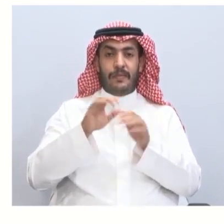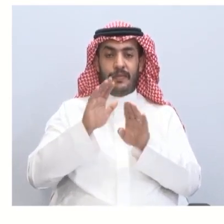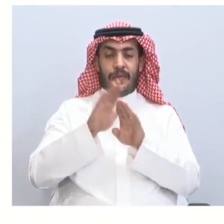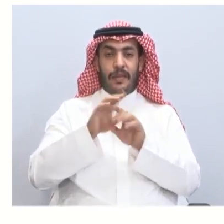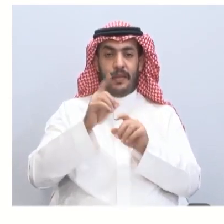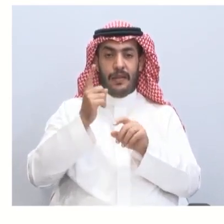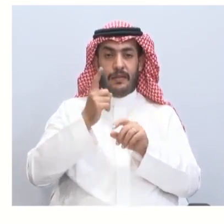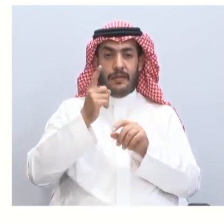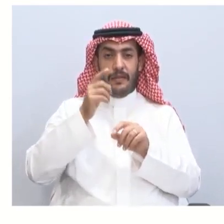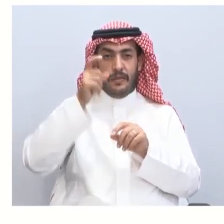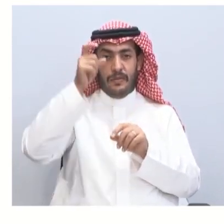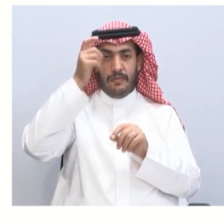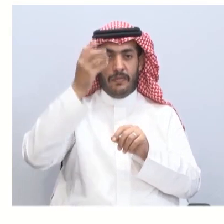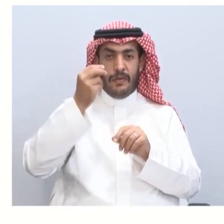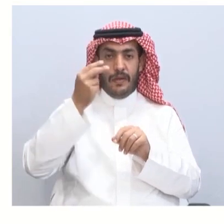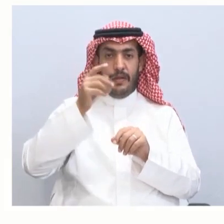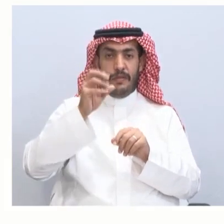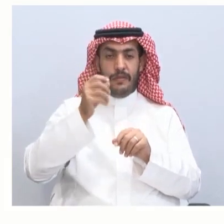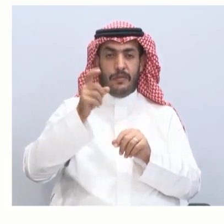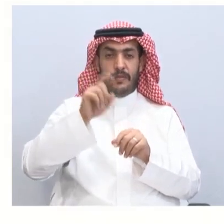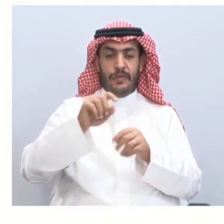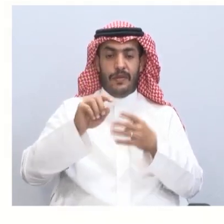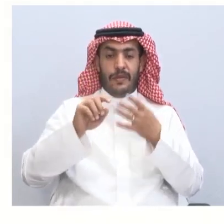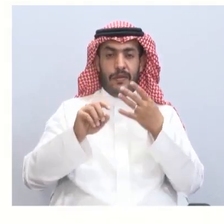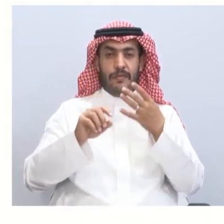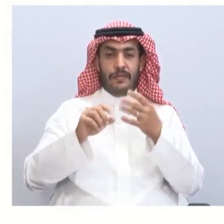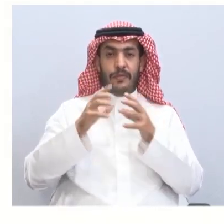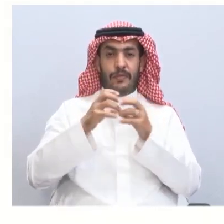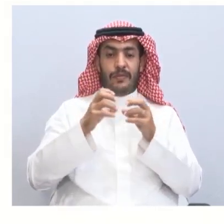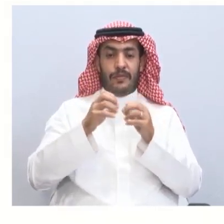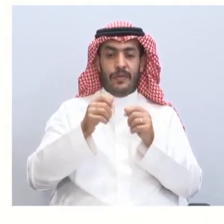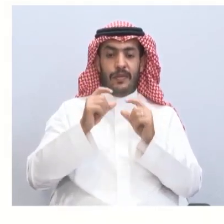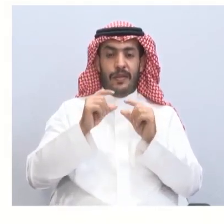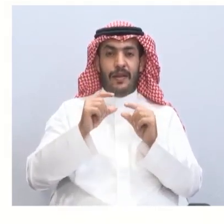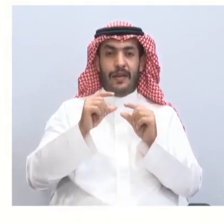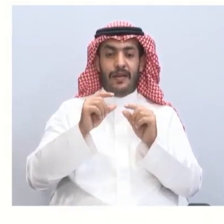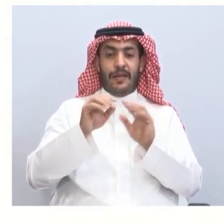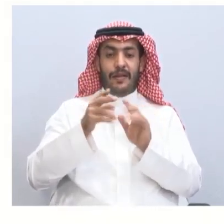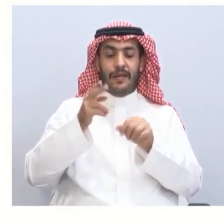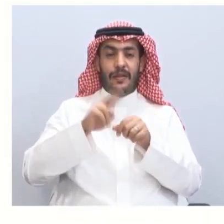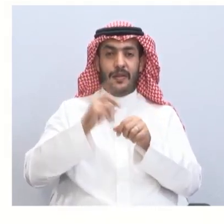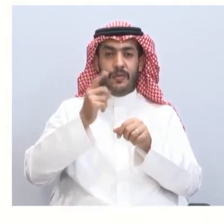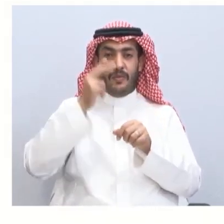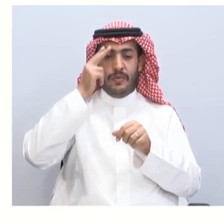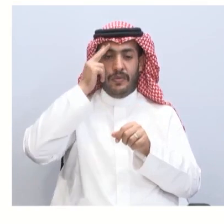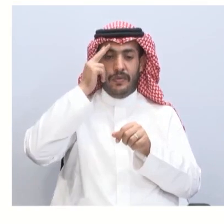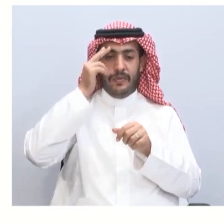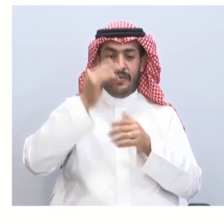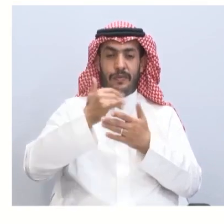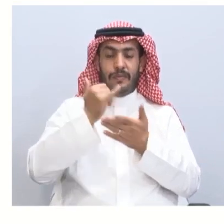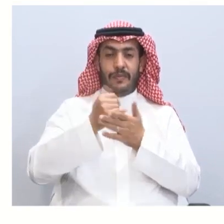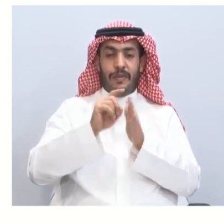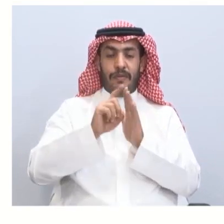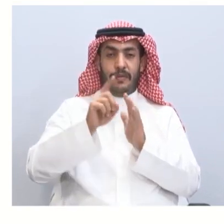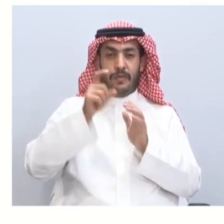للامام تركي بن عبد الله السؤال الرابع اشرحوا لي دلالات عوده الدوله السعوديه على يد